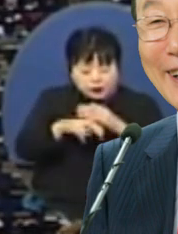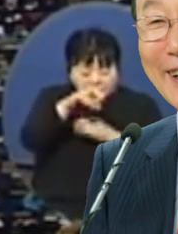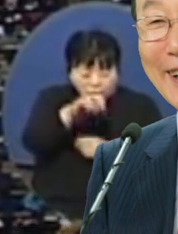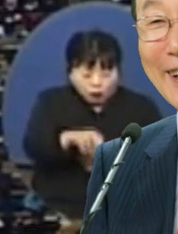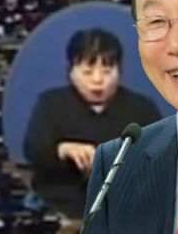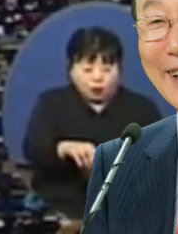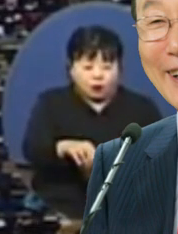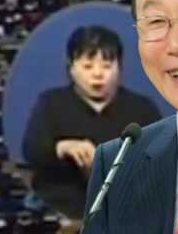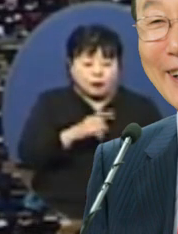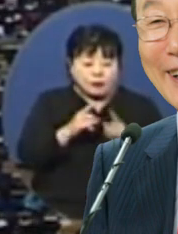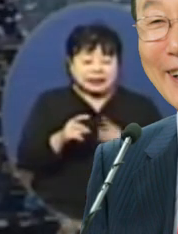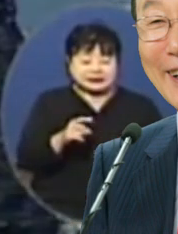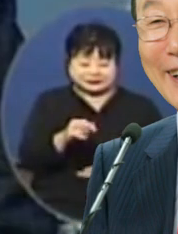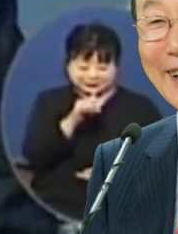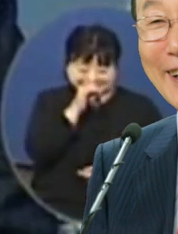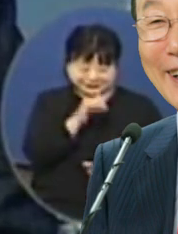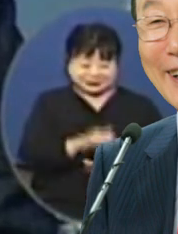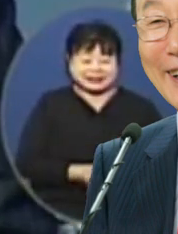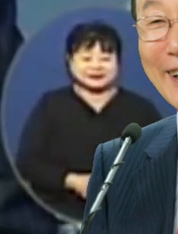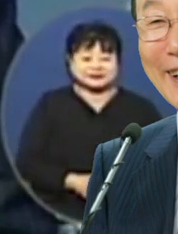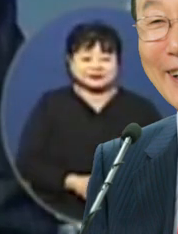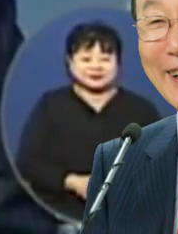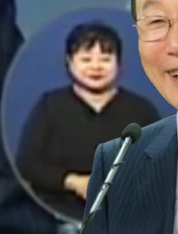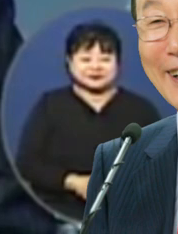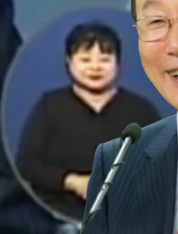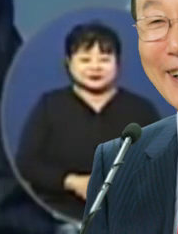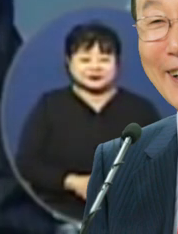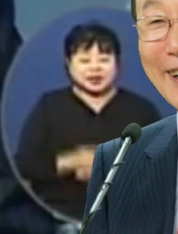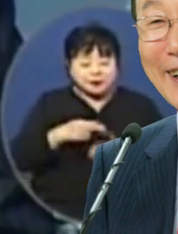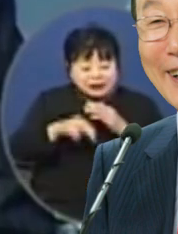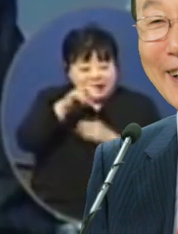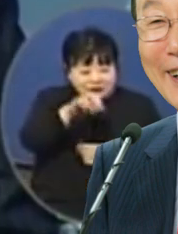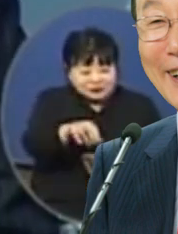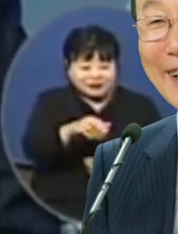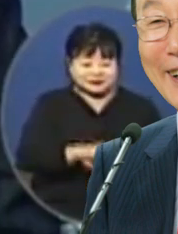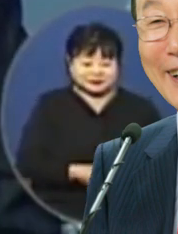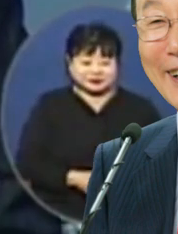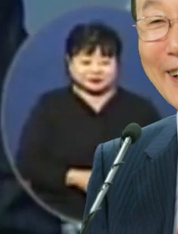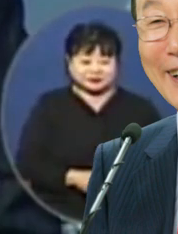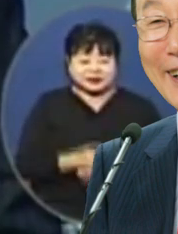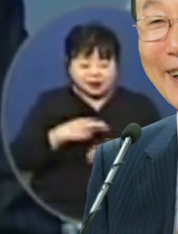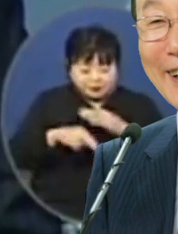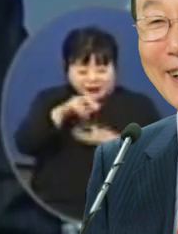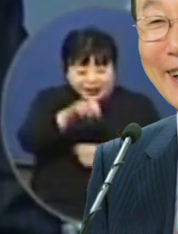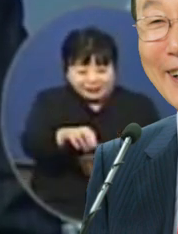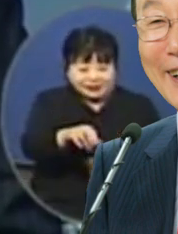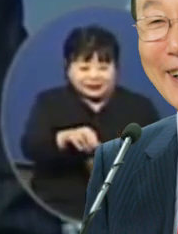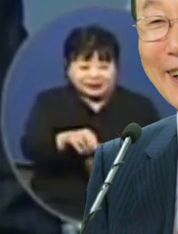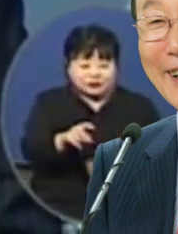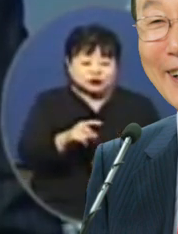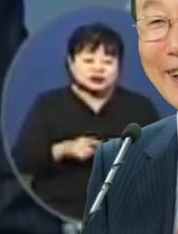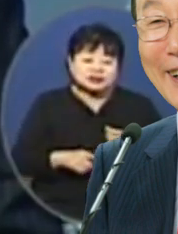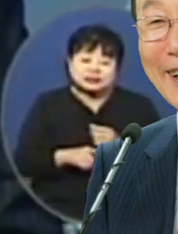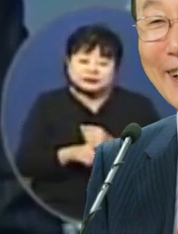피란처라는 것을 성경이 강하게 말씀하고 있는 것입니다. 피란처, 피란이란